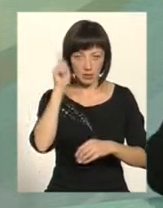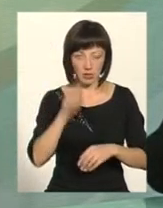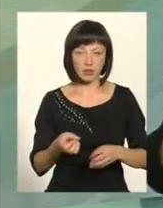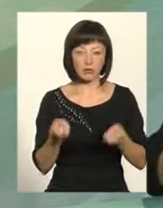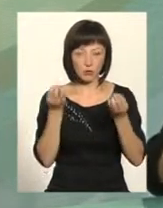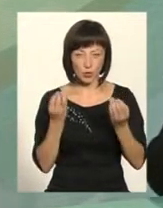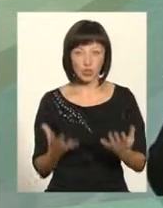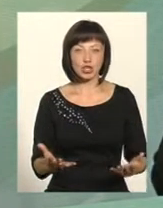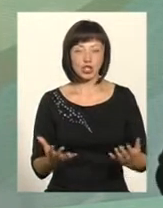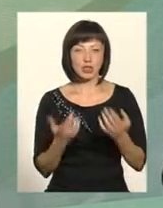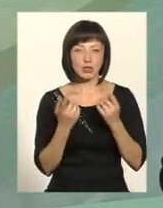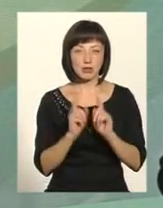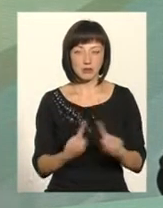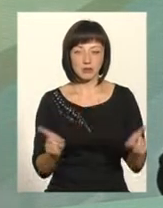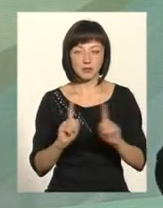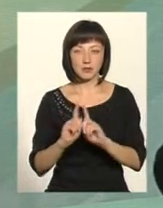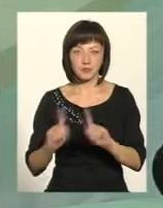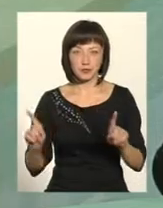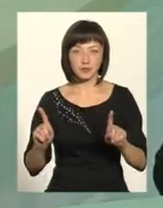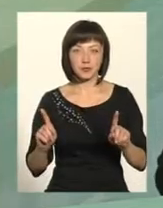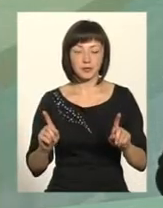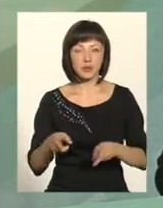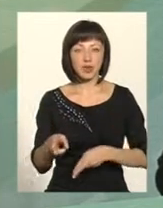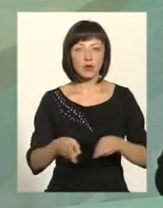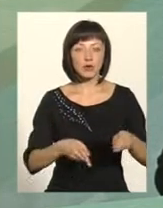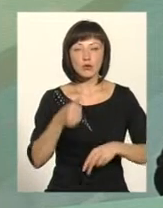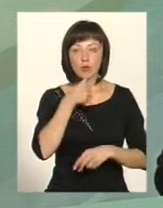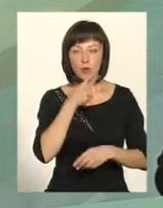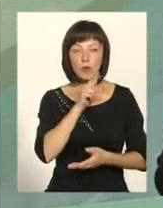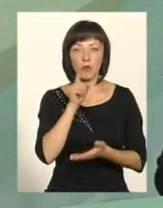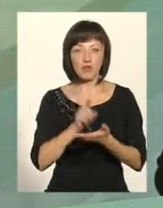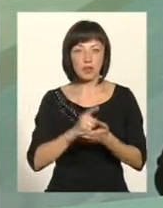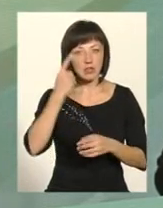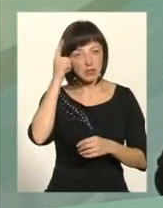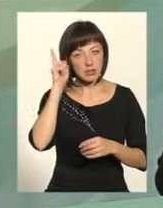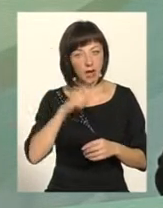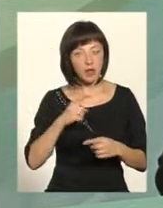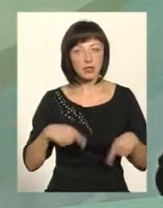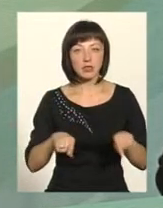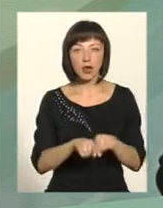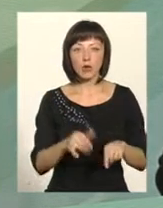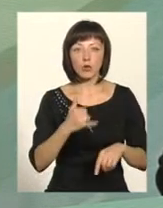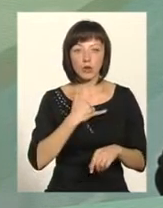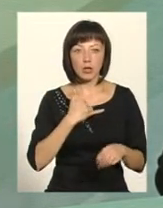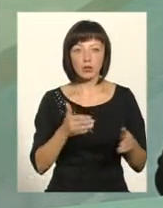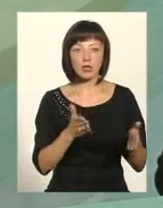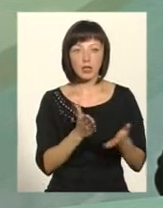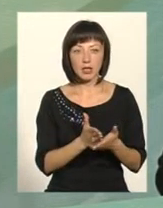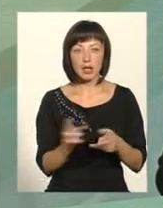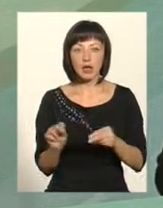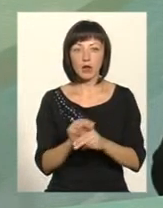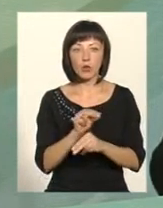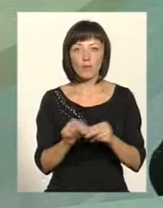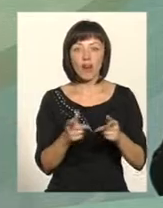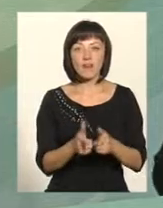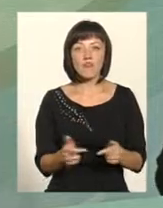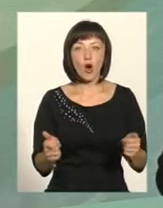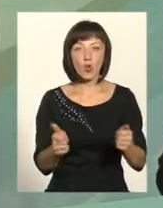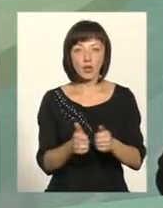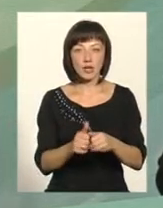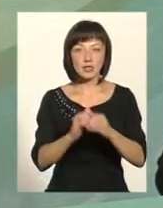такі найпростіші хірургічні спроби він повинен знати. Так, нас готують, є лікувальний факультет, якби